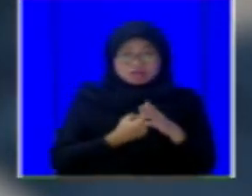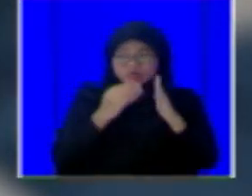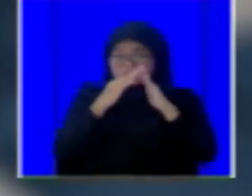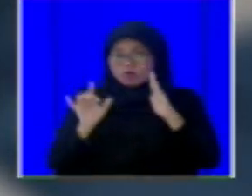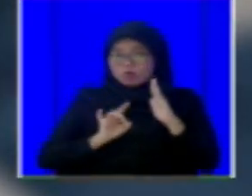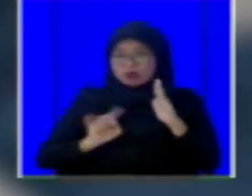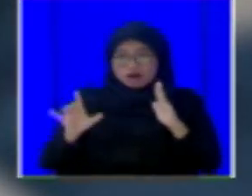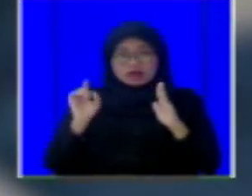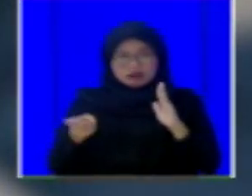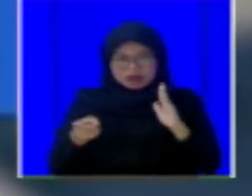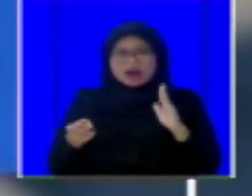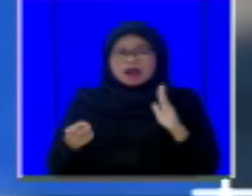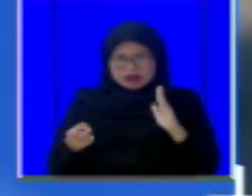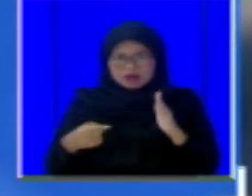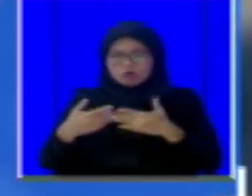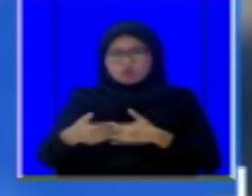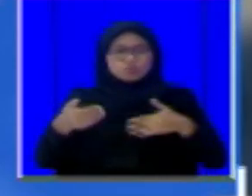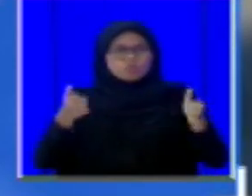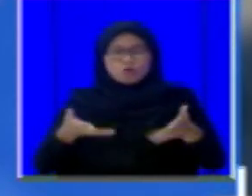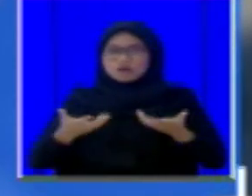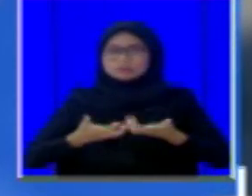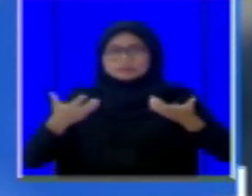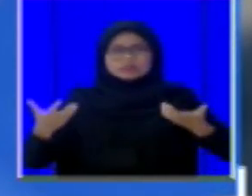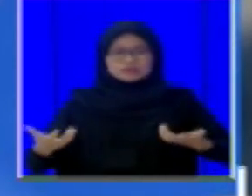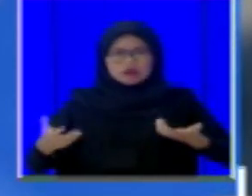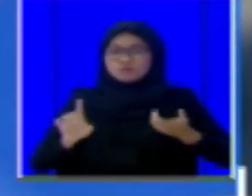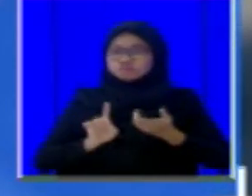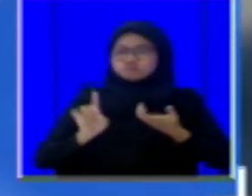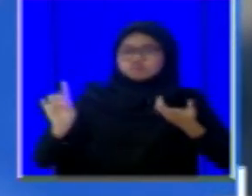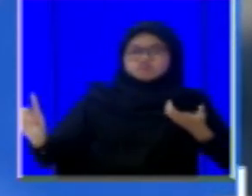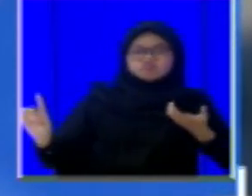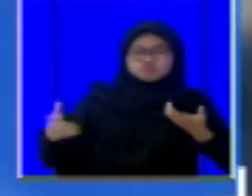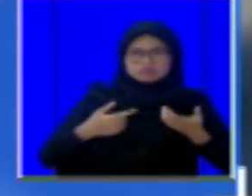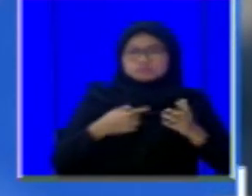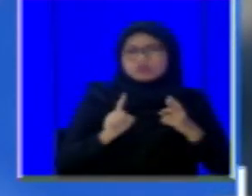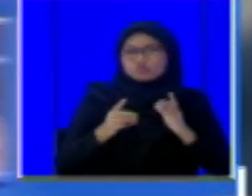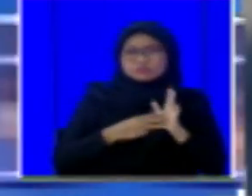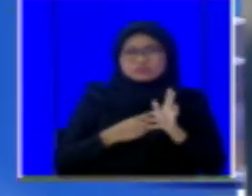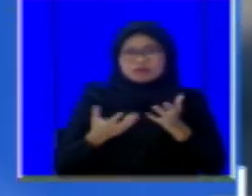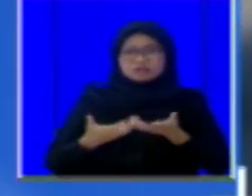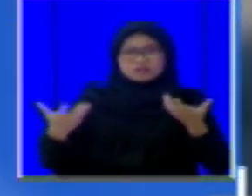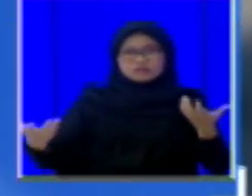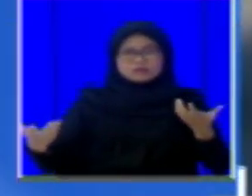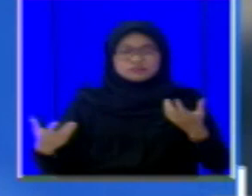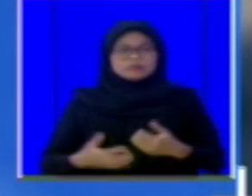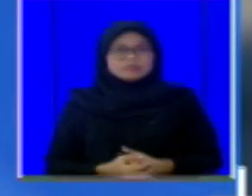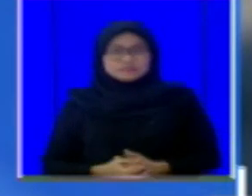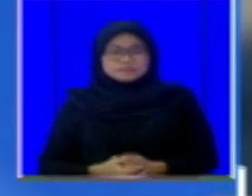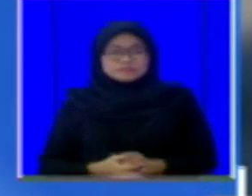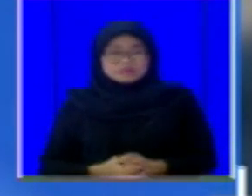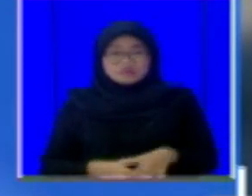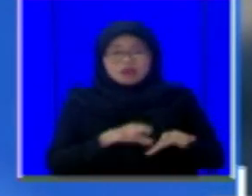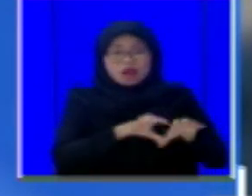anggota keluarga. Lakukan pengecekan suhu harian, amati batuk dan sesak nafas, serta hindari pemakaian bersama peralatan